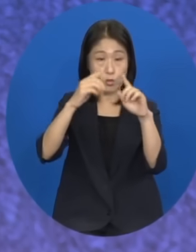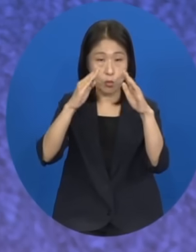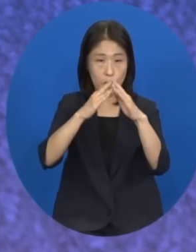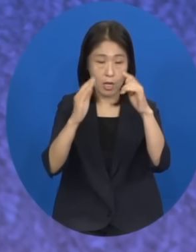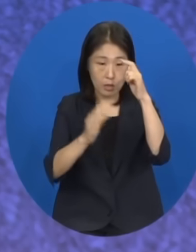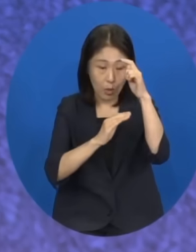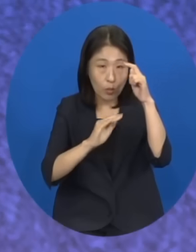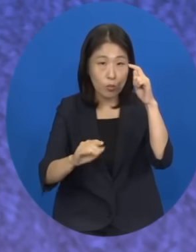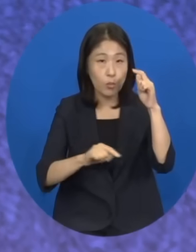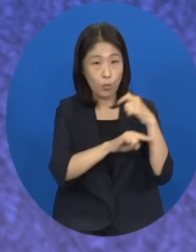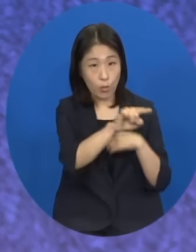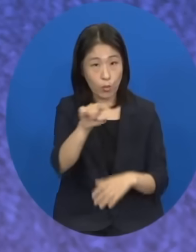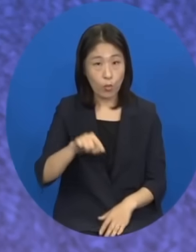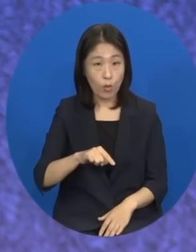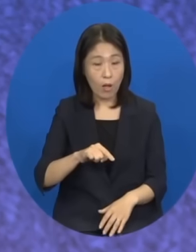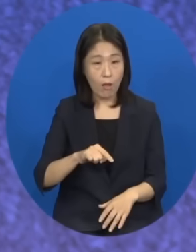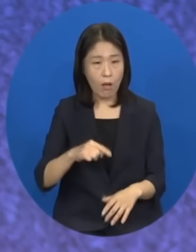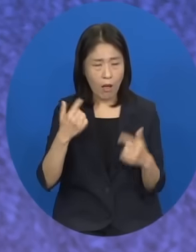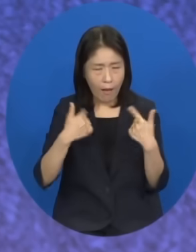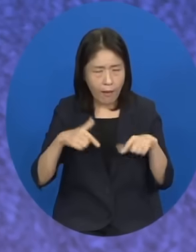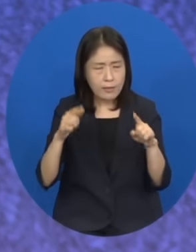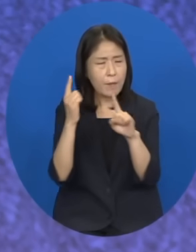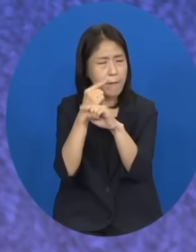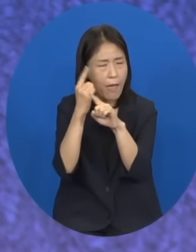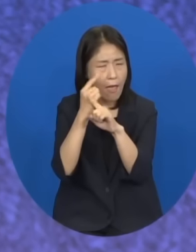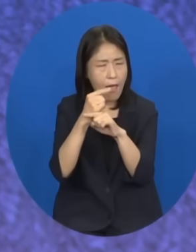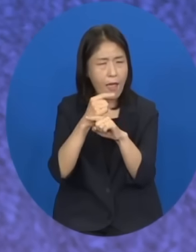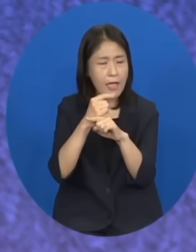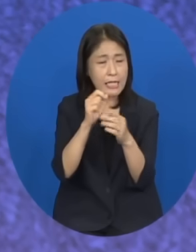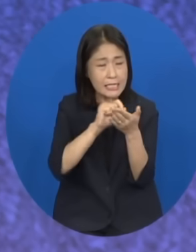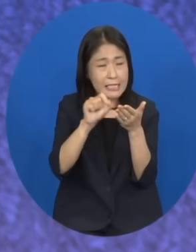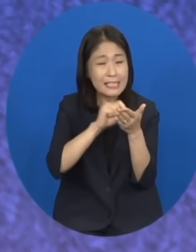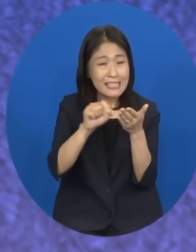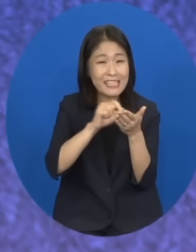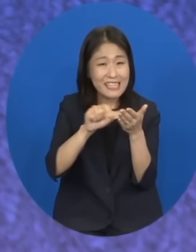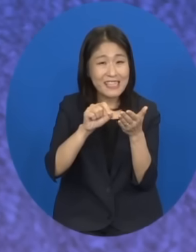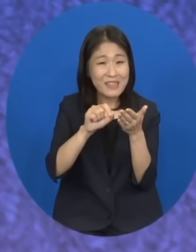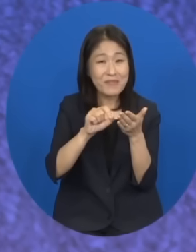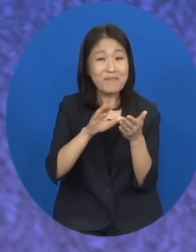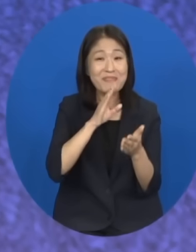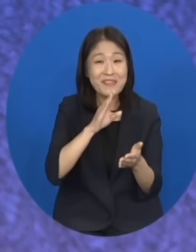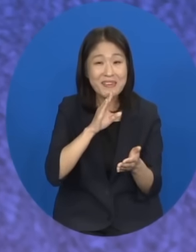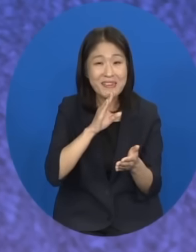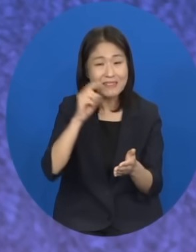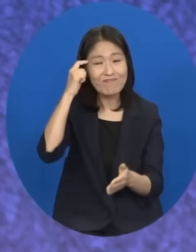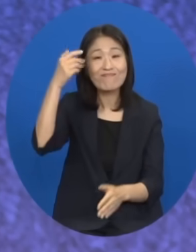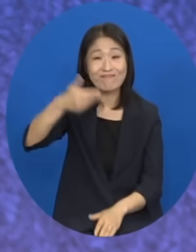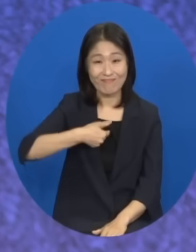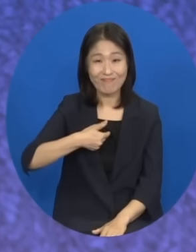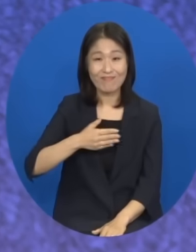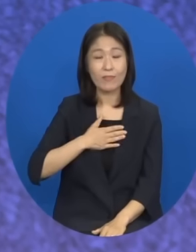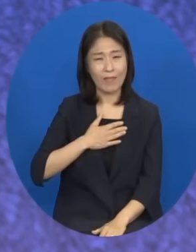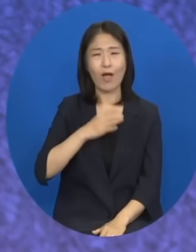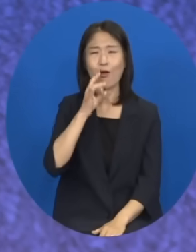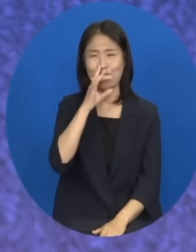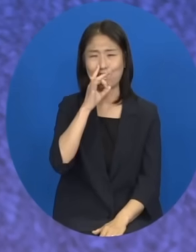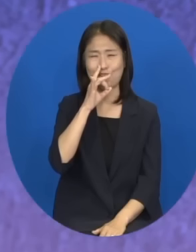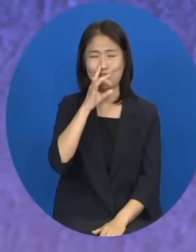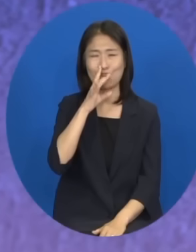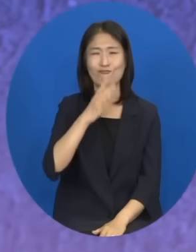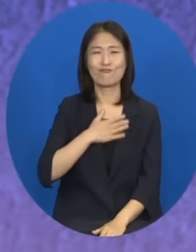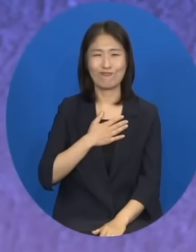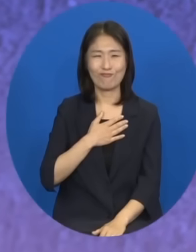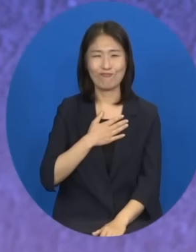교인들은 다 매일 일기를 쓰시죠, 이렇게 묻습니다. 그래서 저도 궁금해요. 네,